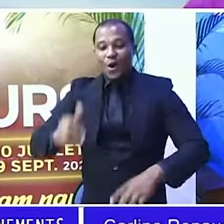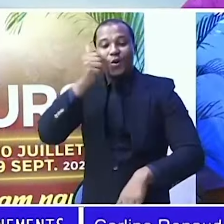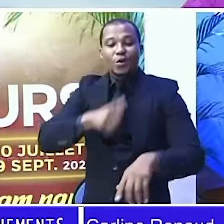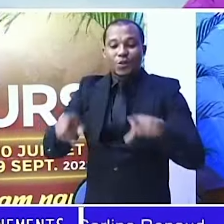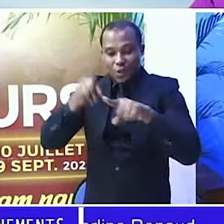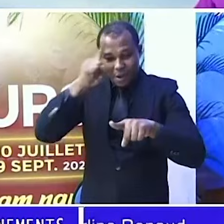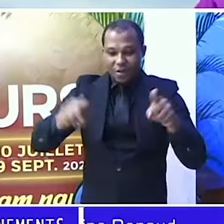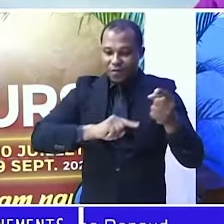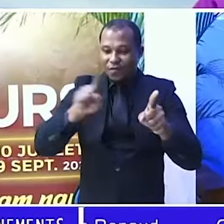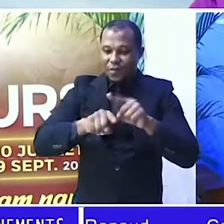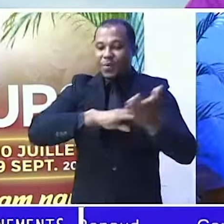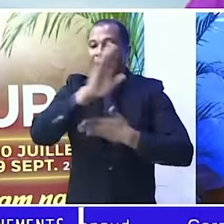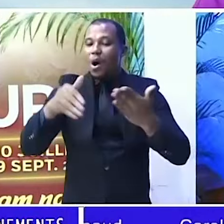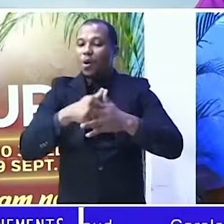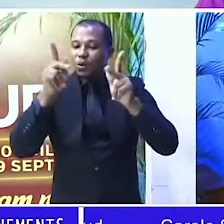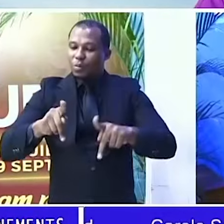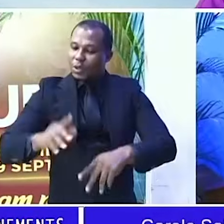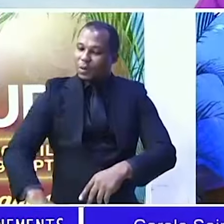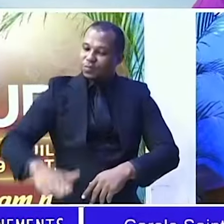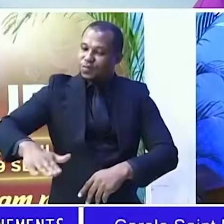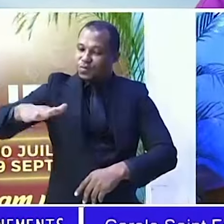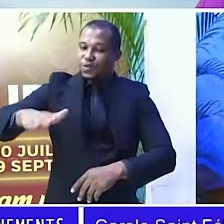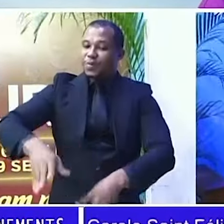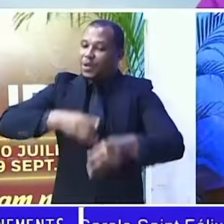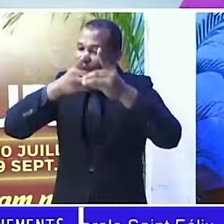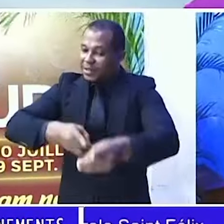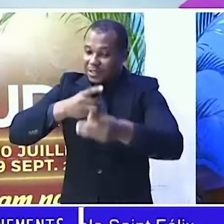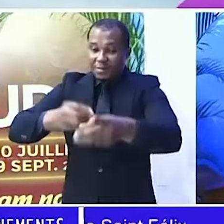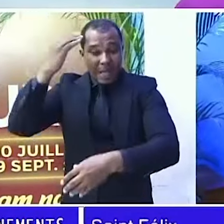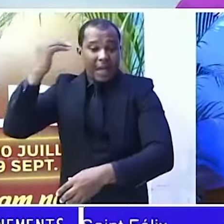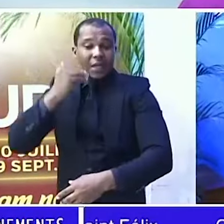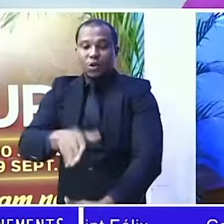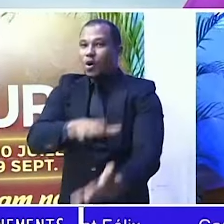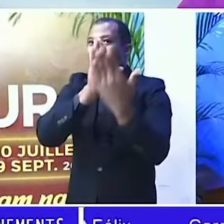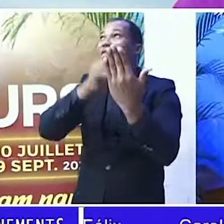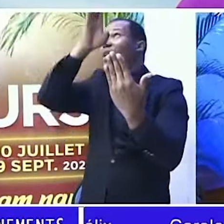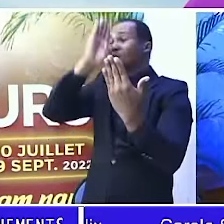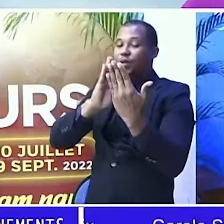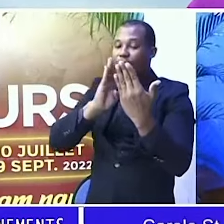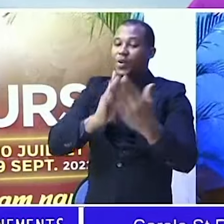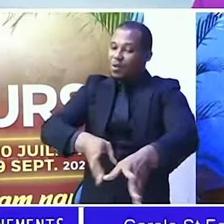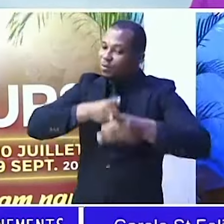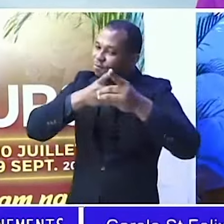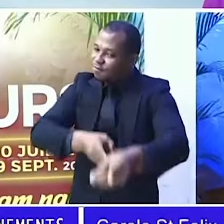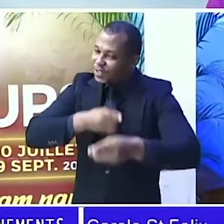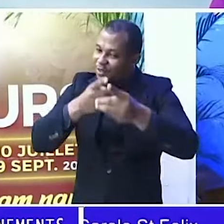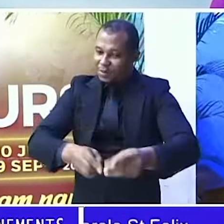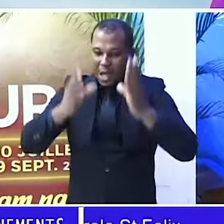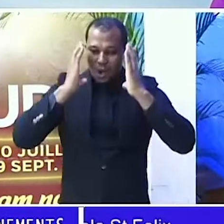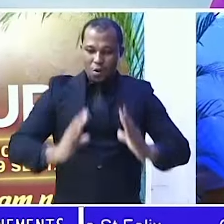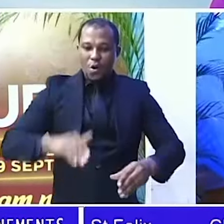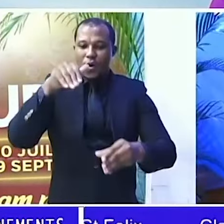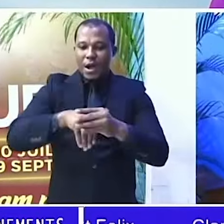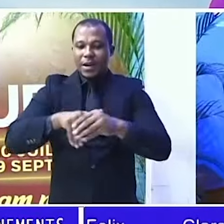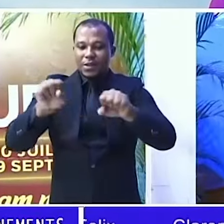monde qui vient grand, il est discipliné, tête devant bon Dieu, il est discipliné, corps dans la société et devant bon